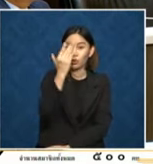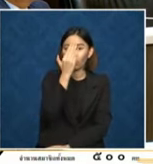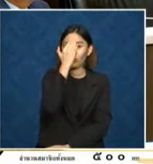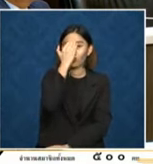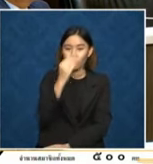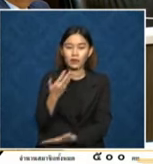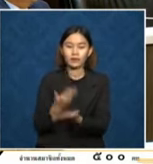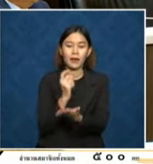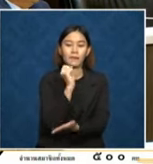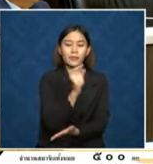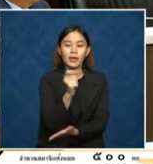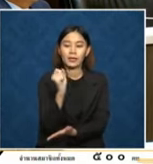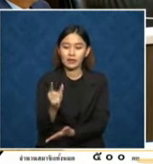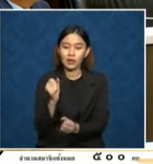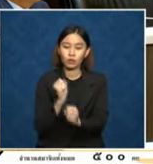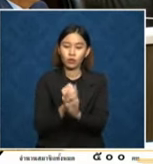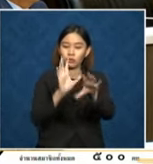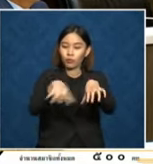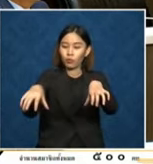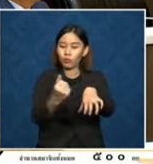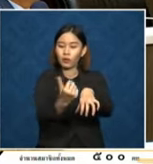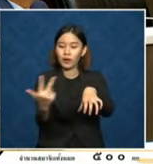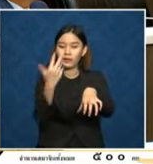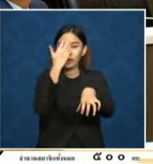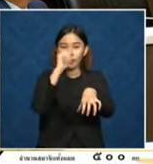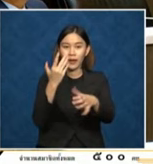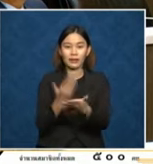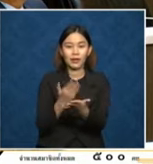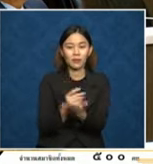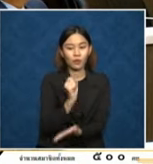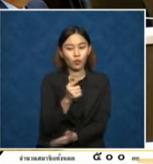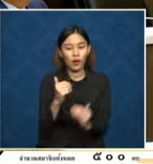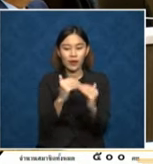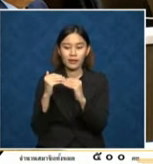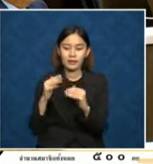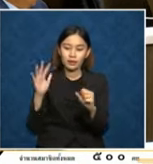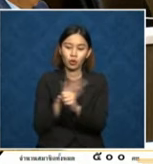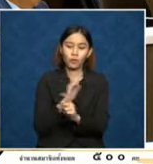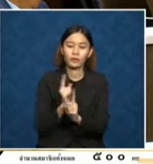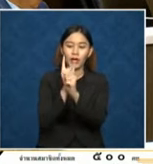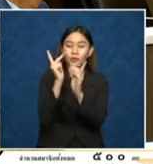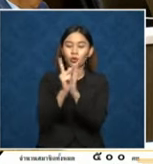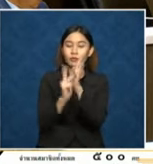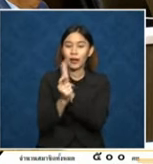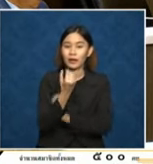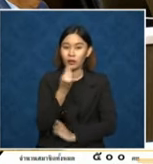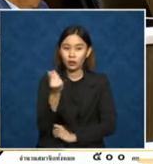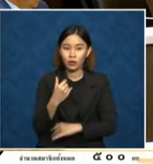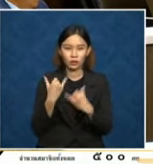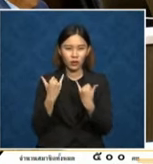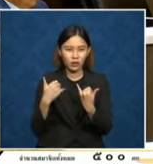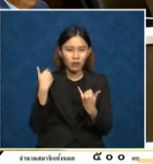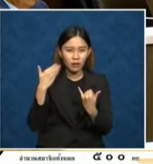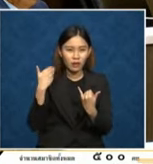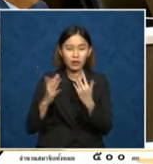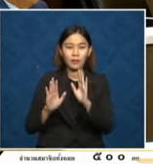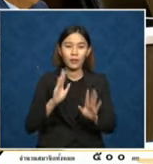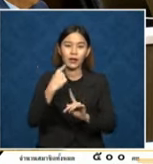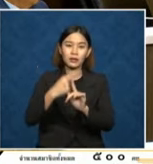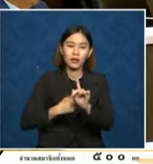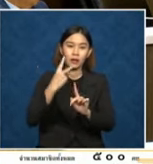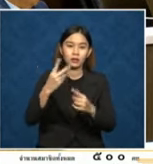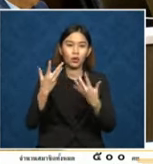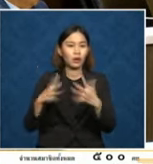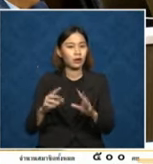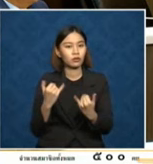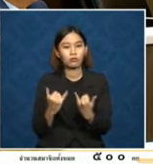จำเป็นมาจ่ายให้ลูกจ้างทั้ง3บริษัทเพื่อให้ลูกจ้างได้รับเงินตามสิทธิ์ครบถ้วนตามกฎหมายได้เร็วที่สุดขณะนี้ระยะเวลาผ่านมาเกือบ2เดือนแล้วครับ